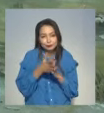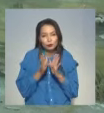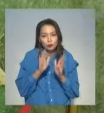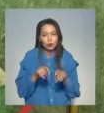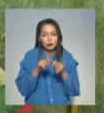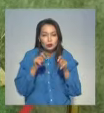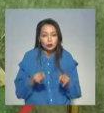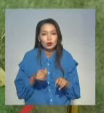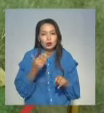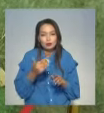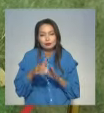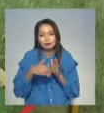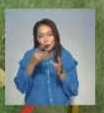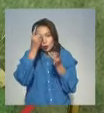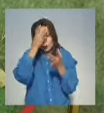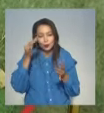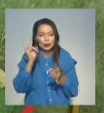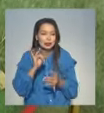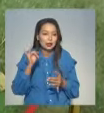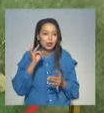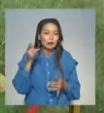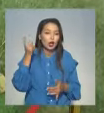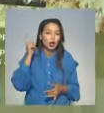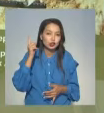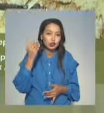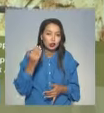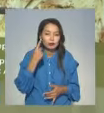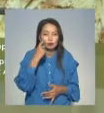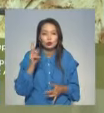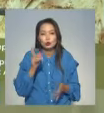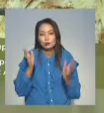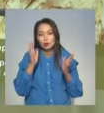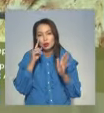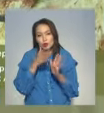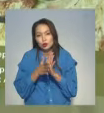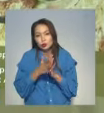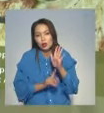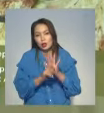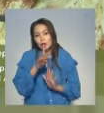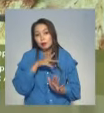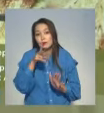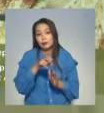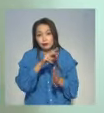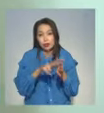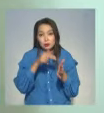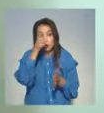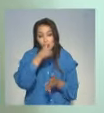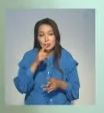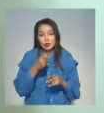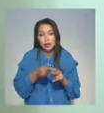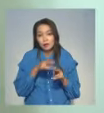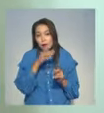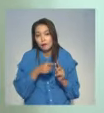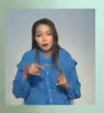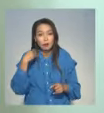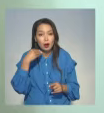воссоздать быт и погребальную культуру древних кочевников. Стоит отметить, что масштабное изучение началось в 2018 году. За